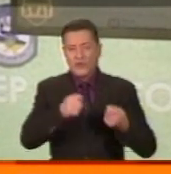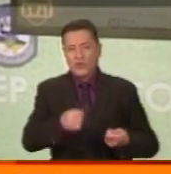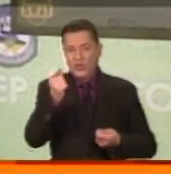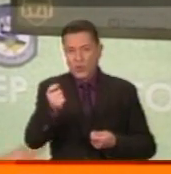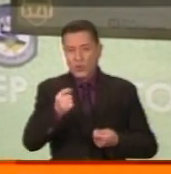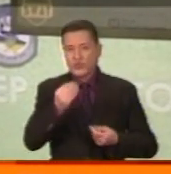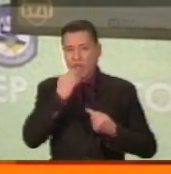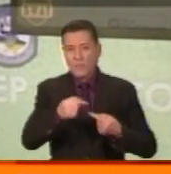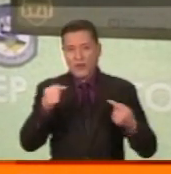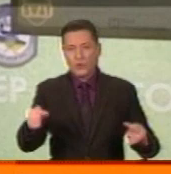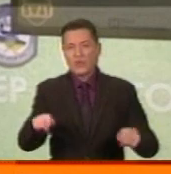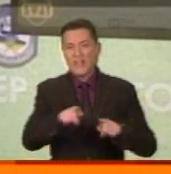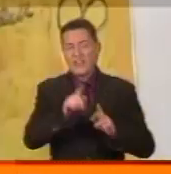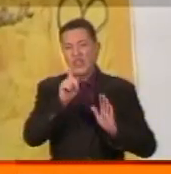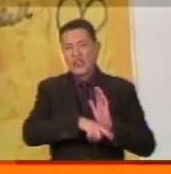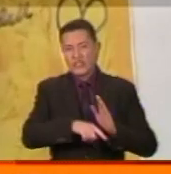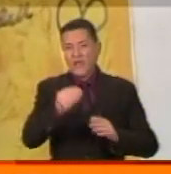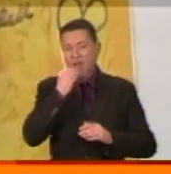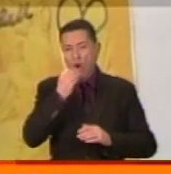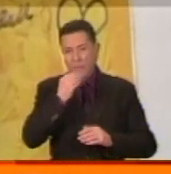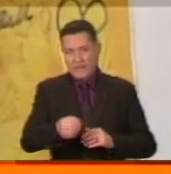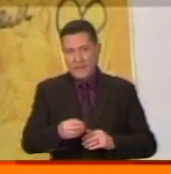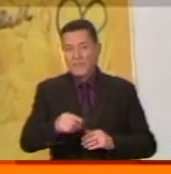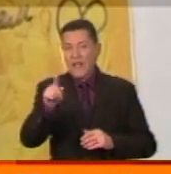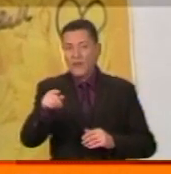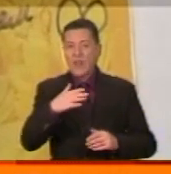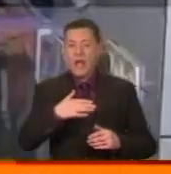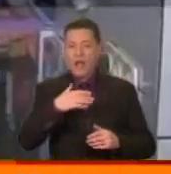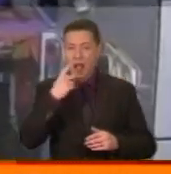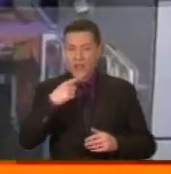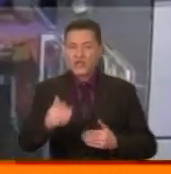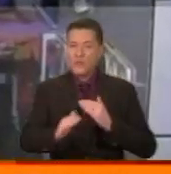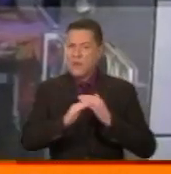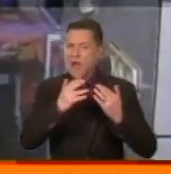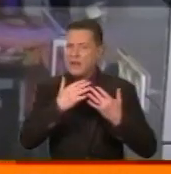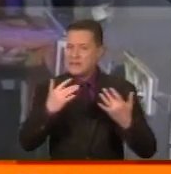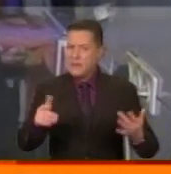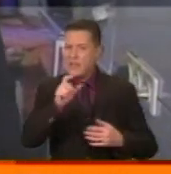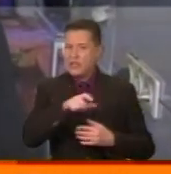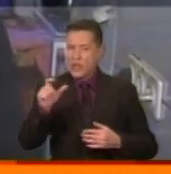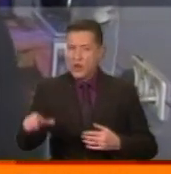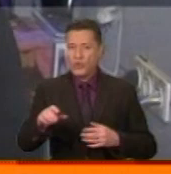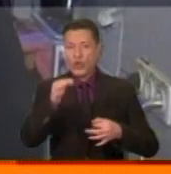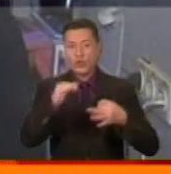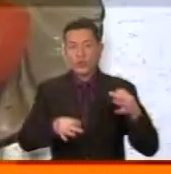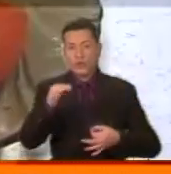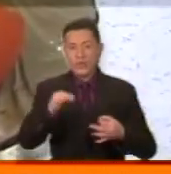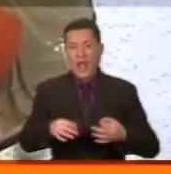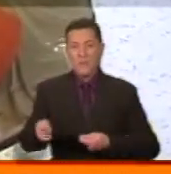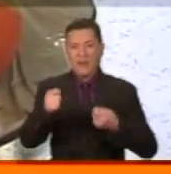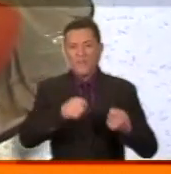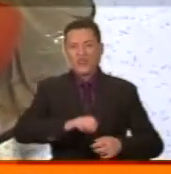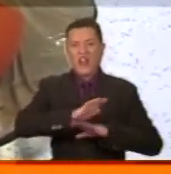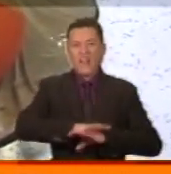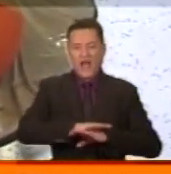продукти то такий дешевий обід волонтерка каже допомагає Люд різноманітний наприклад місцевий суддя привозить квашені